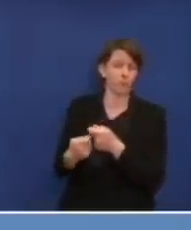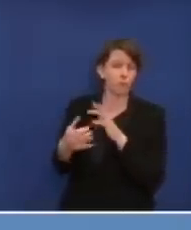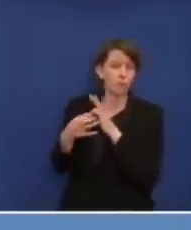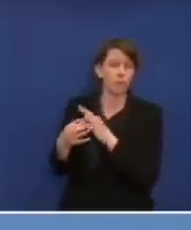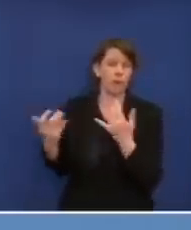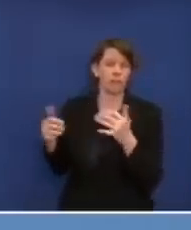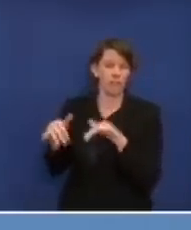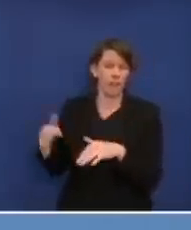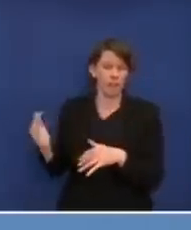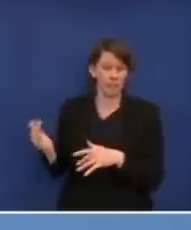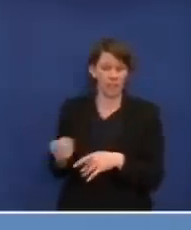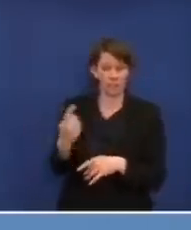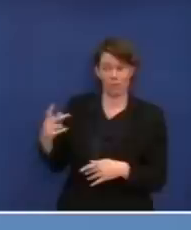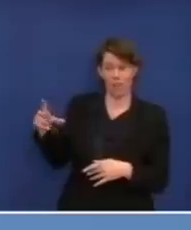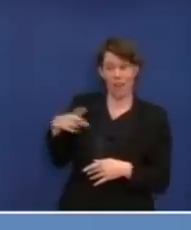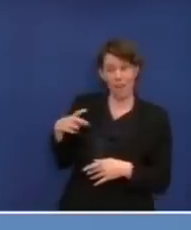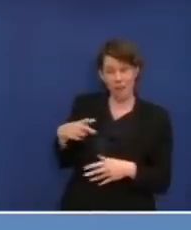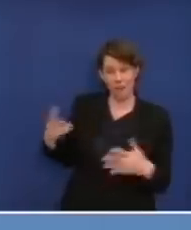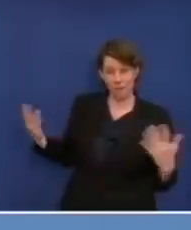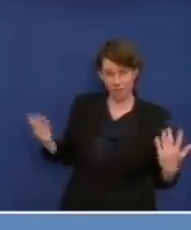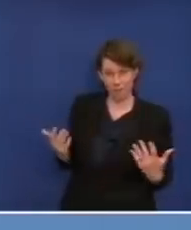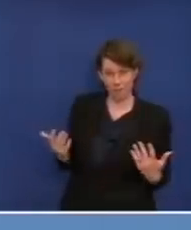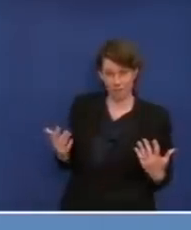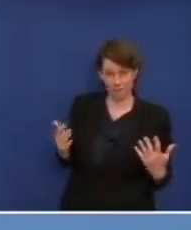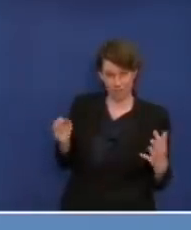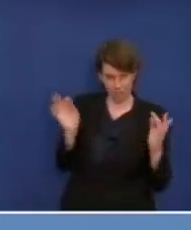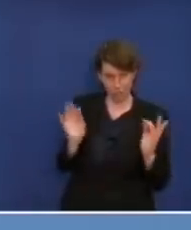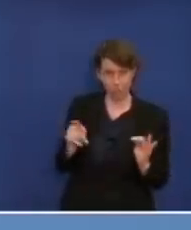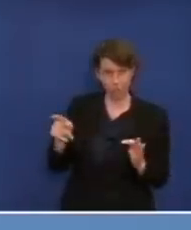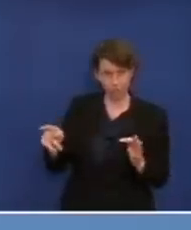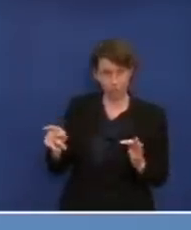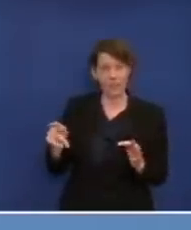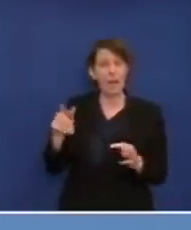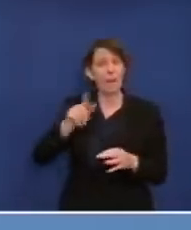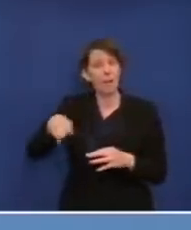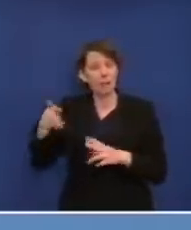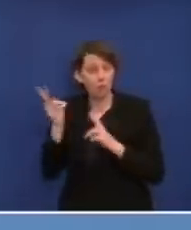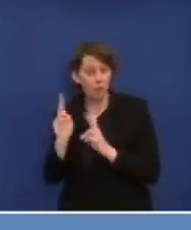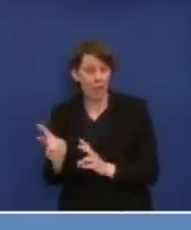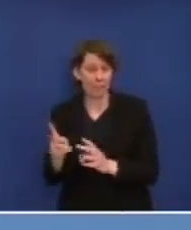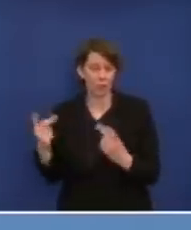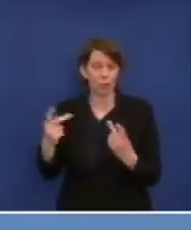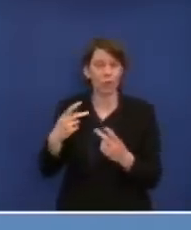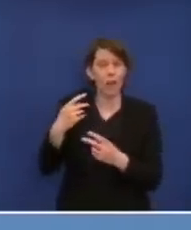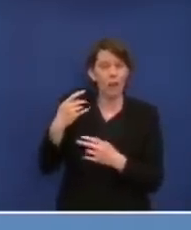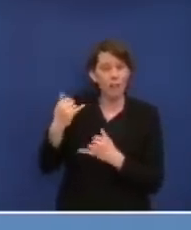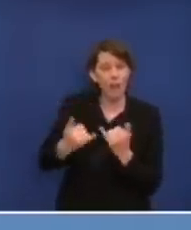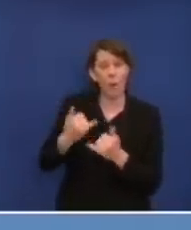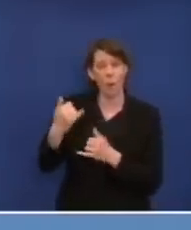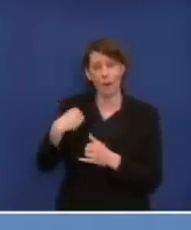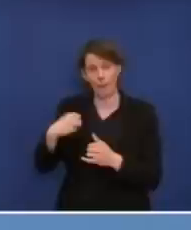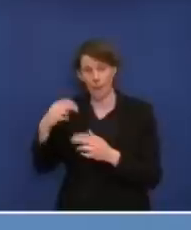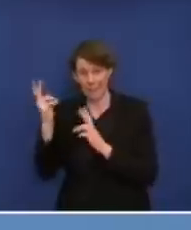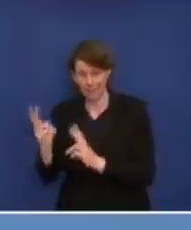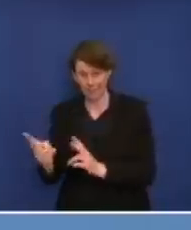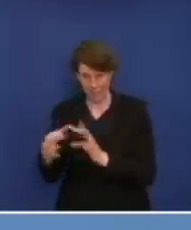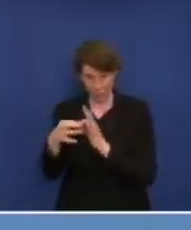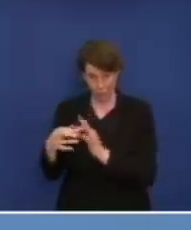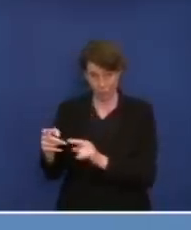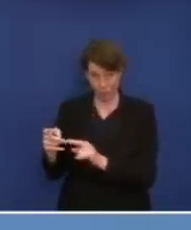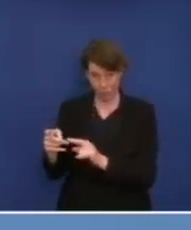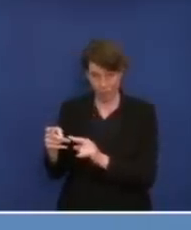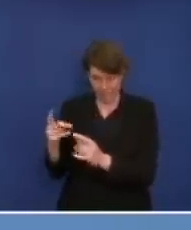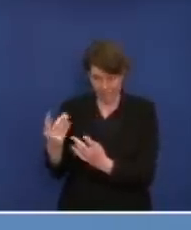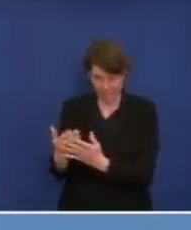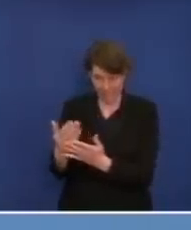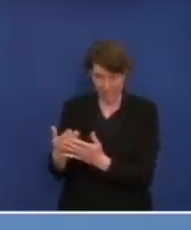die Erwartung, dass es eben gerade bei entscheidenden Fragen wie Menschenrechten und Frauen- und Mädchenrechten nicht